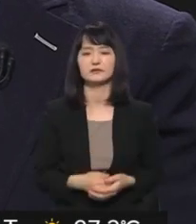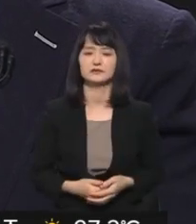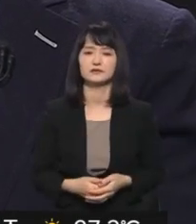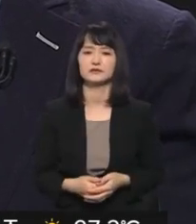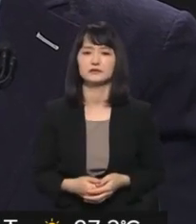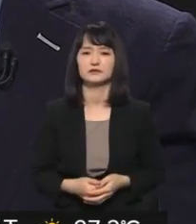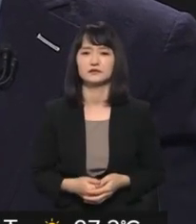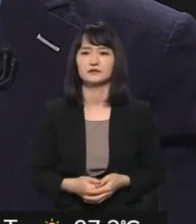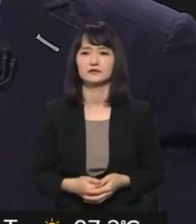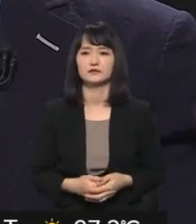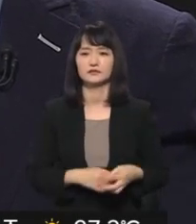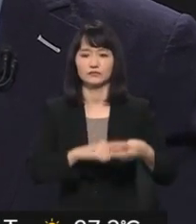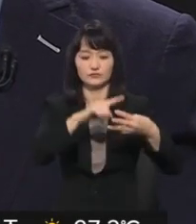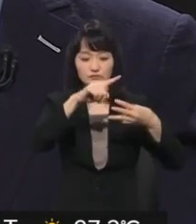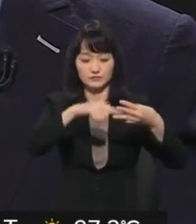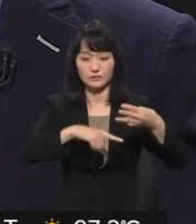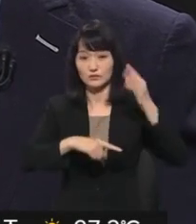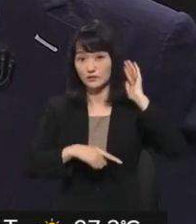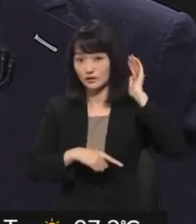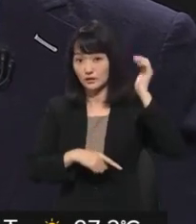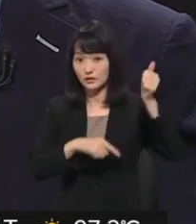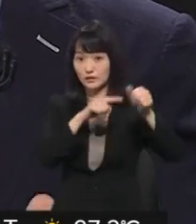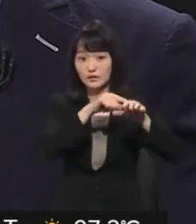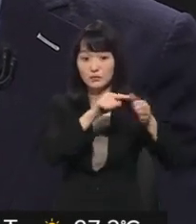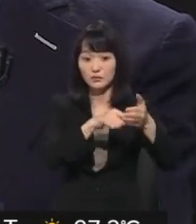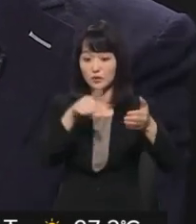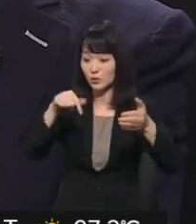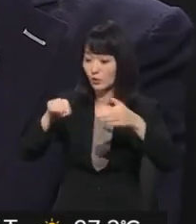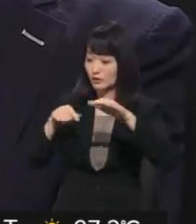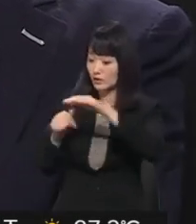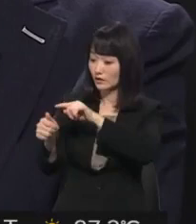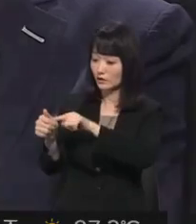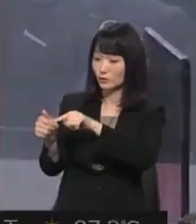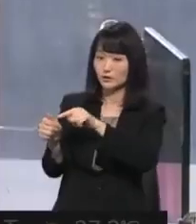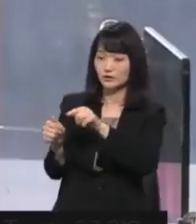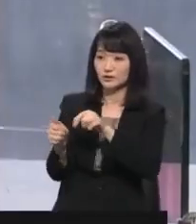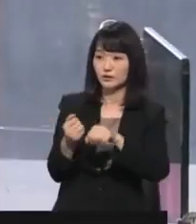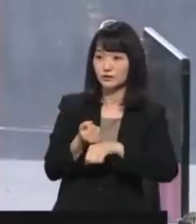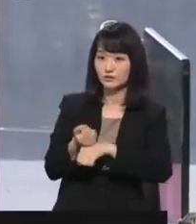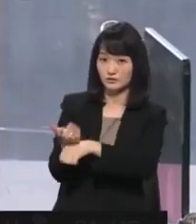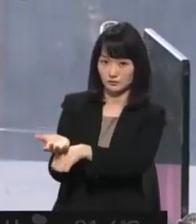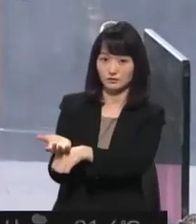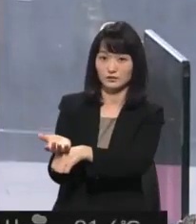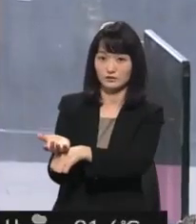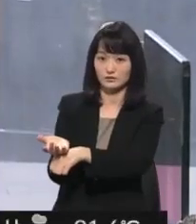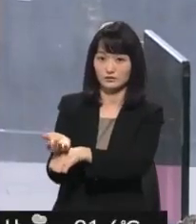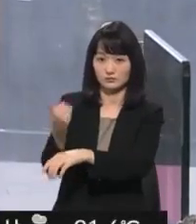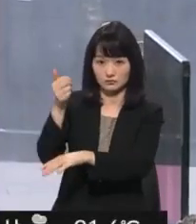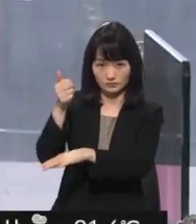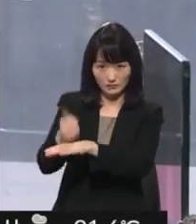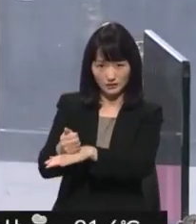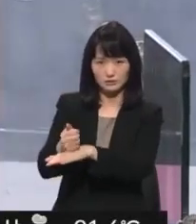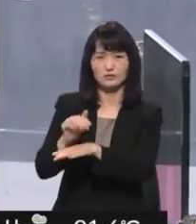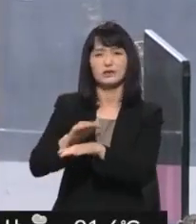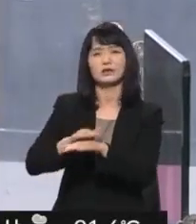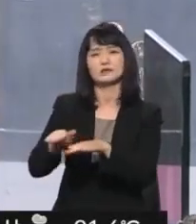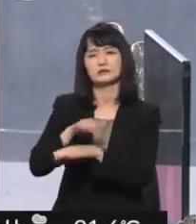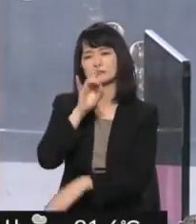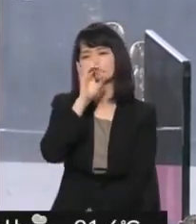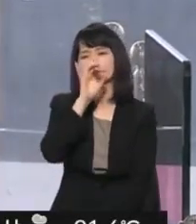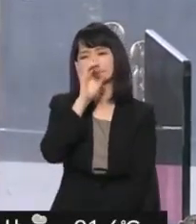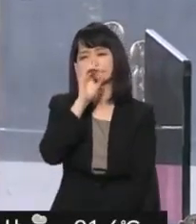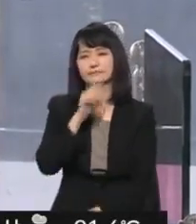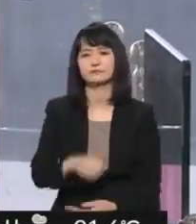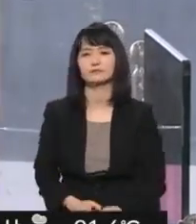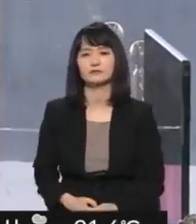뭐 그 마음이 계속 권성동 원내대표를 통해서 이렇게 가는 것이라면 결국은 해결이 되지 않을 것이고 너